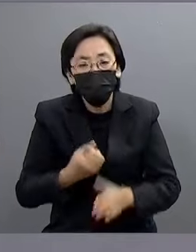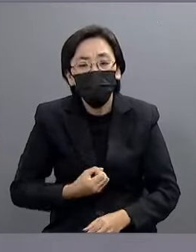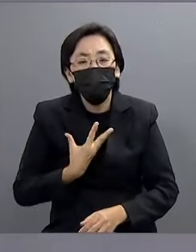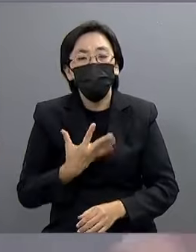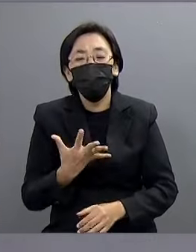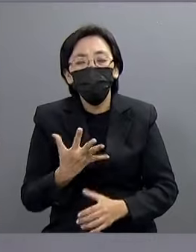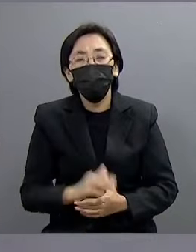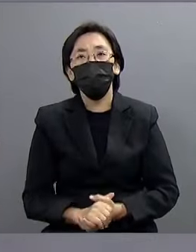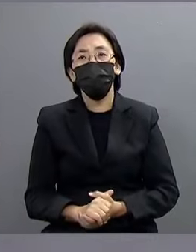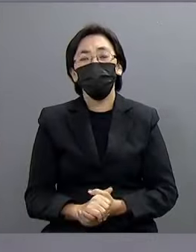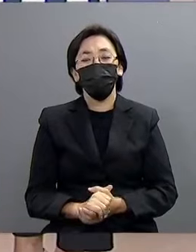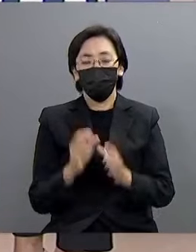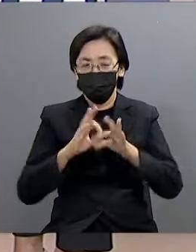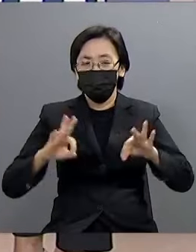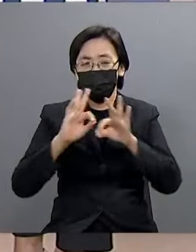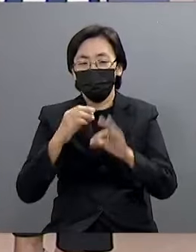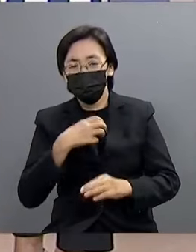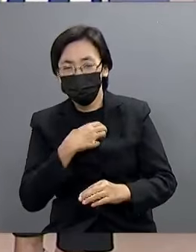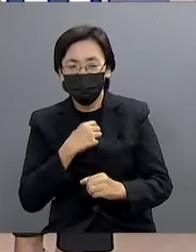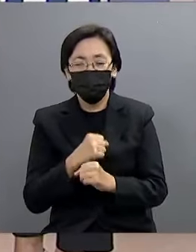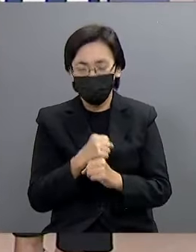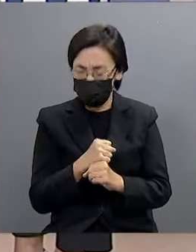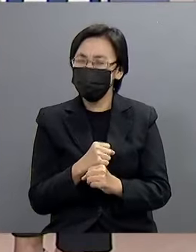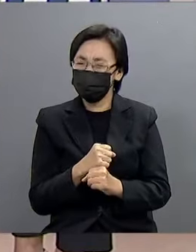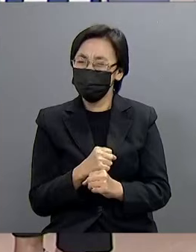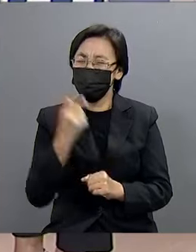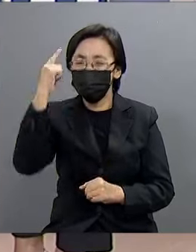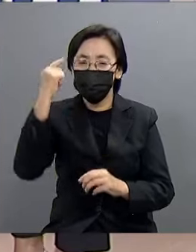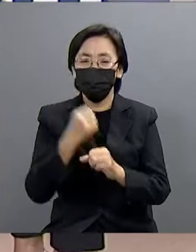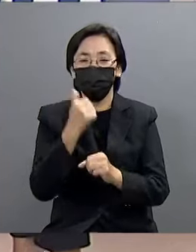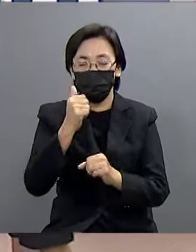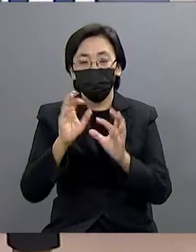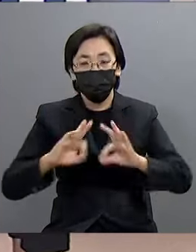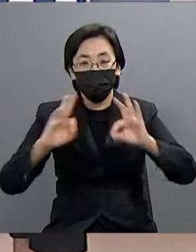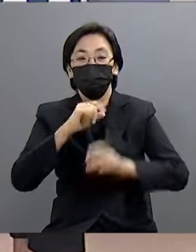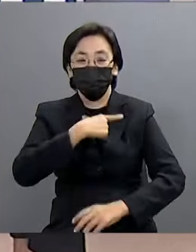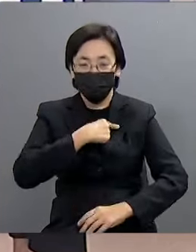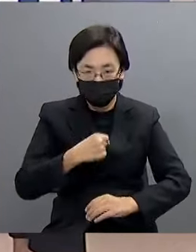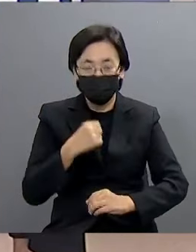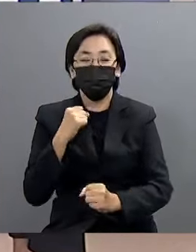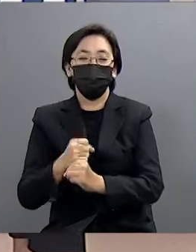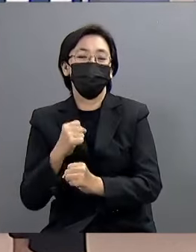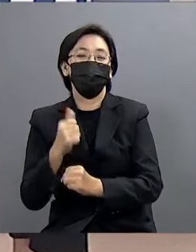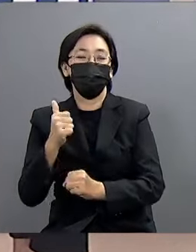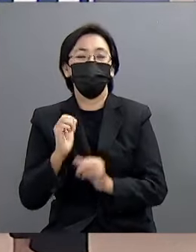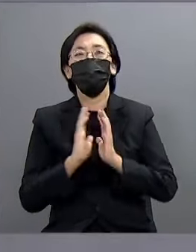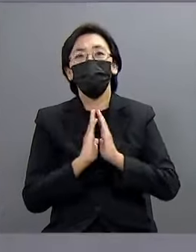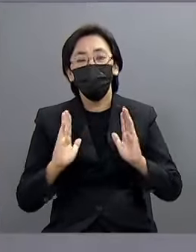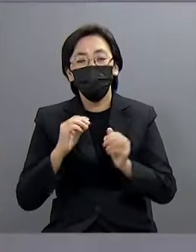แรงบันดาลใจอะไรอะไรก็ทำได้ ใช่ใช ่ก็ได้ค้นพบสิ่งที่เราชอบนั่นเอง วันนี้ต้องขอบคุณน้องเบสมากๆเลยนะครับสู้ต่อ